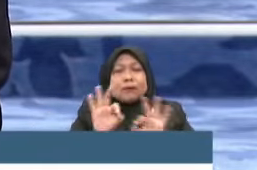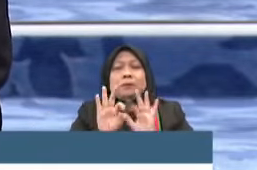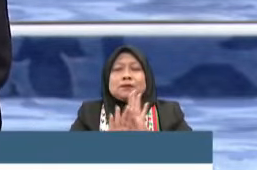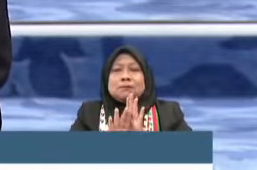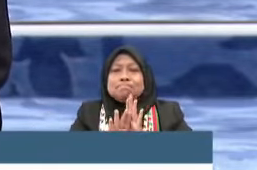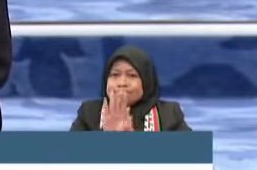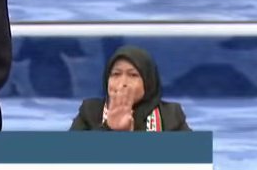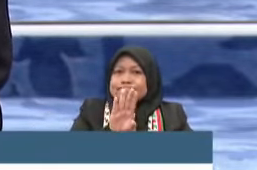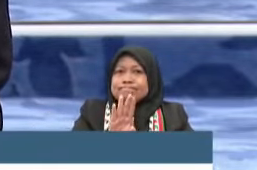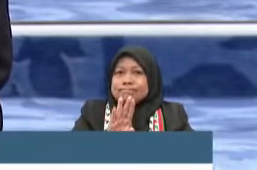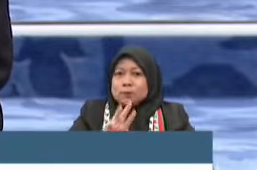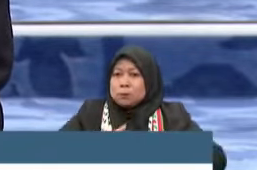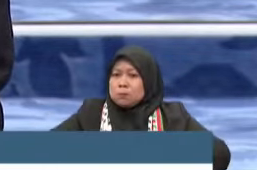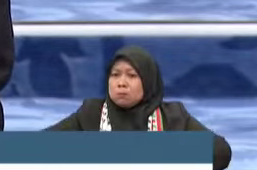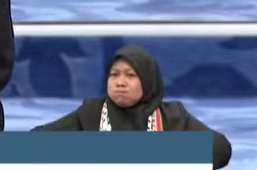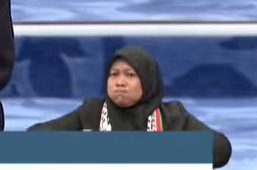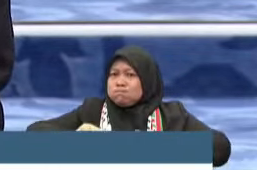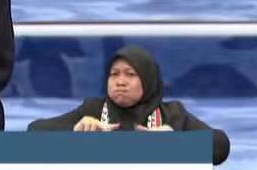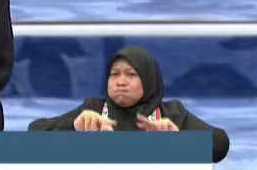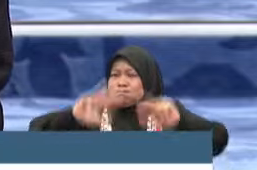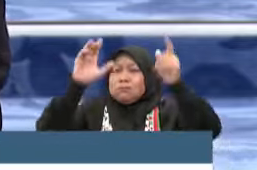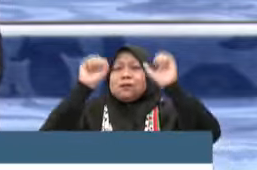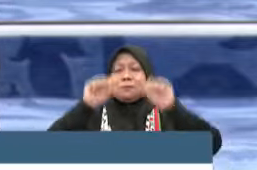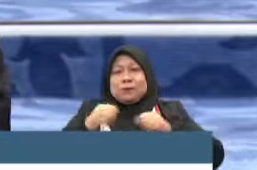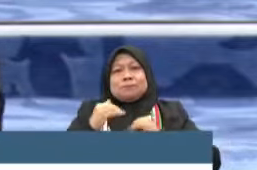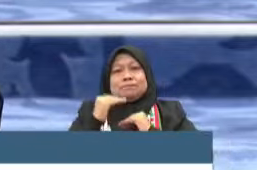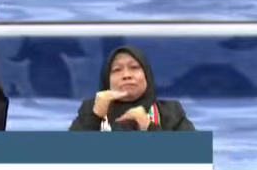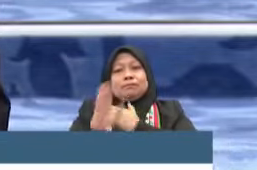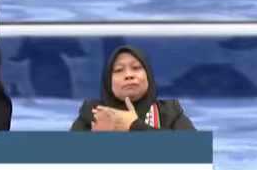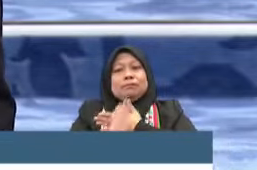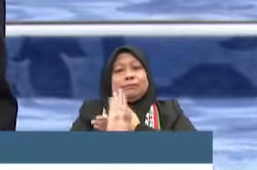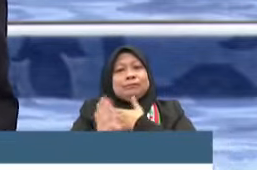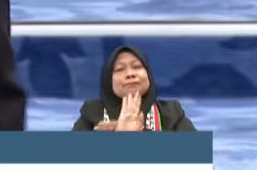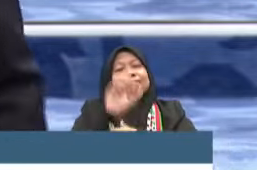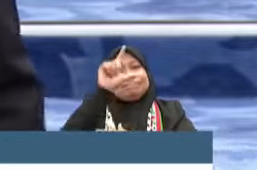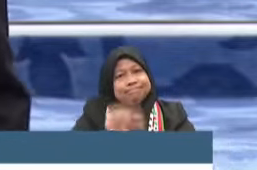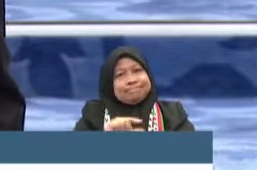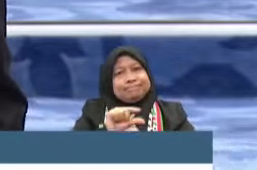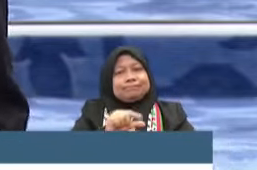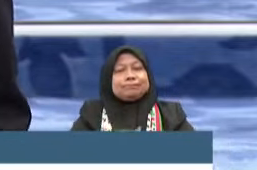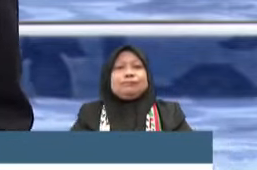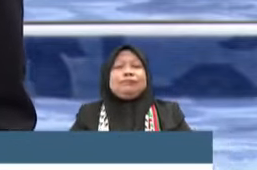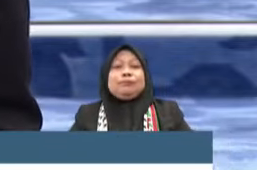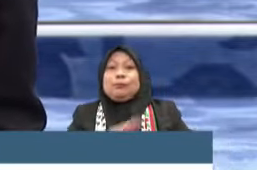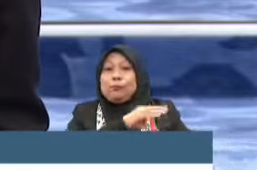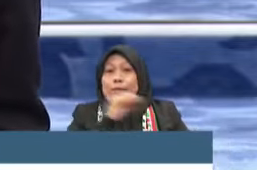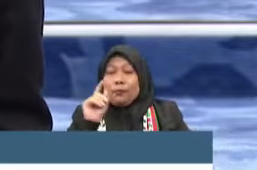melonjakkan prestasi dan meminimalkan ancaman keselamatan.